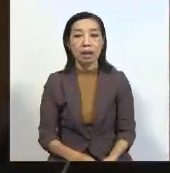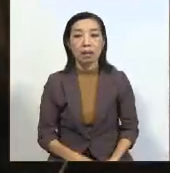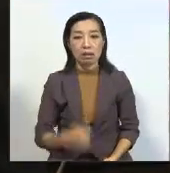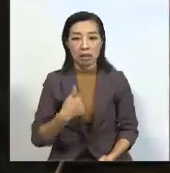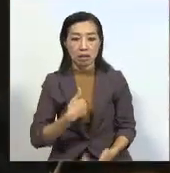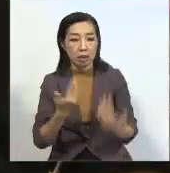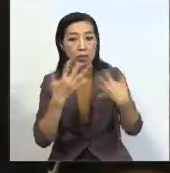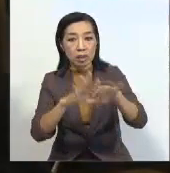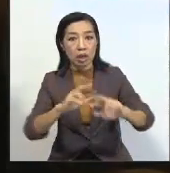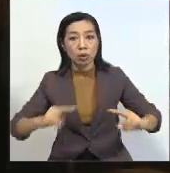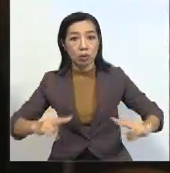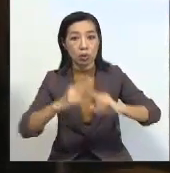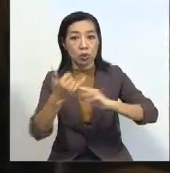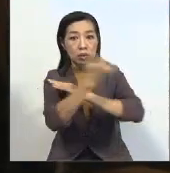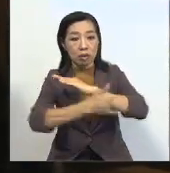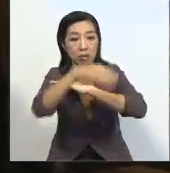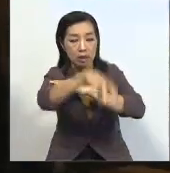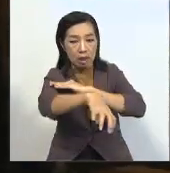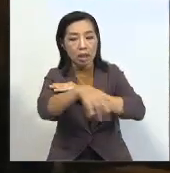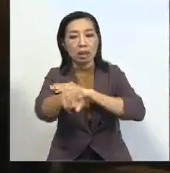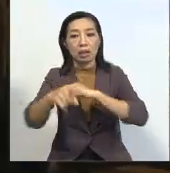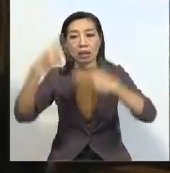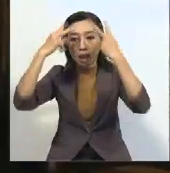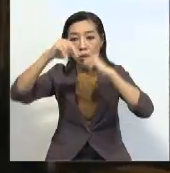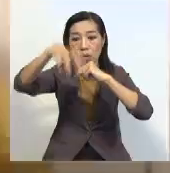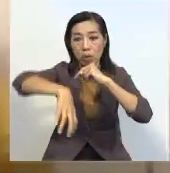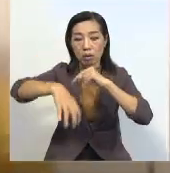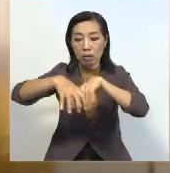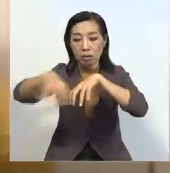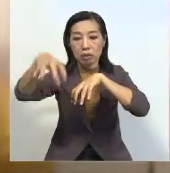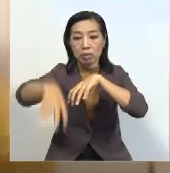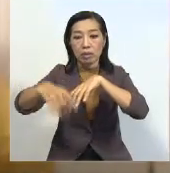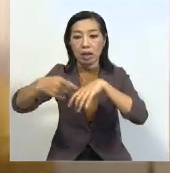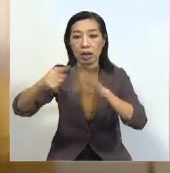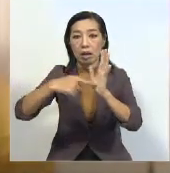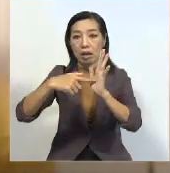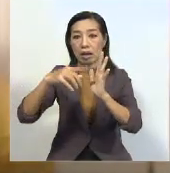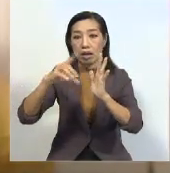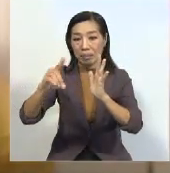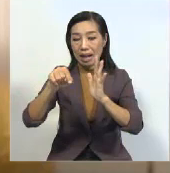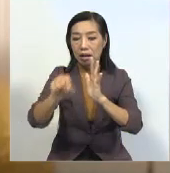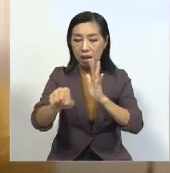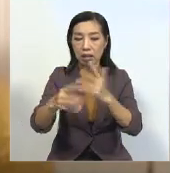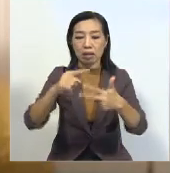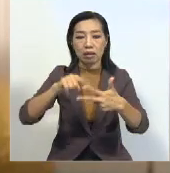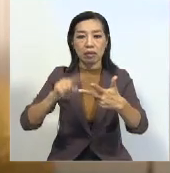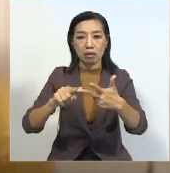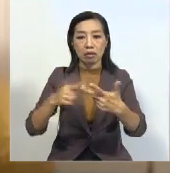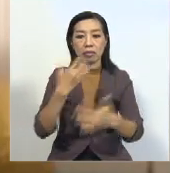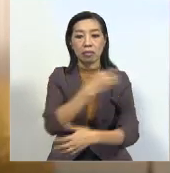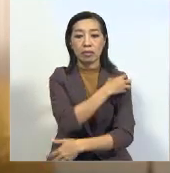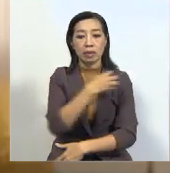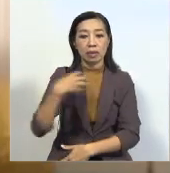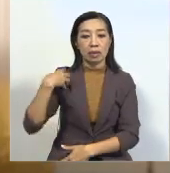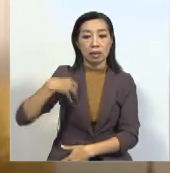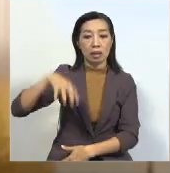การปฏิบัติงานไปยังกระทรวงการต่างประเทศปลัดสำนักนายกสถานเอกขออภัยครับสถานเอกอั